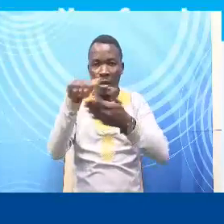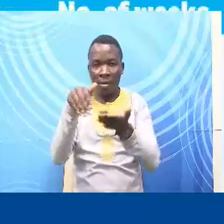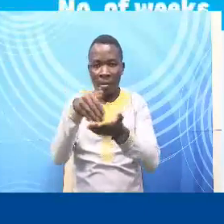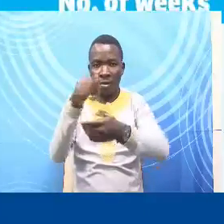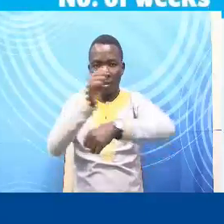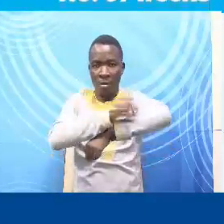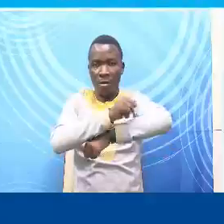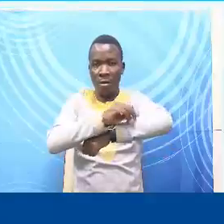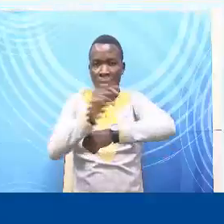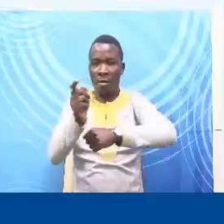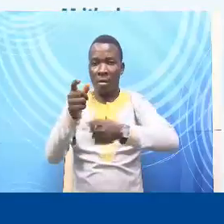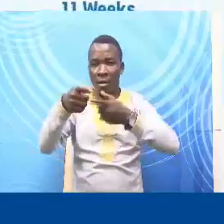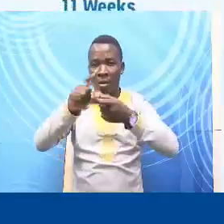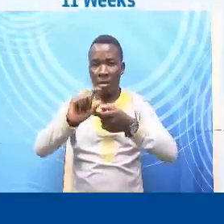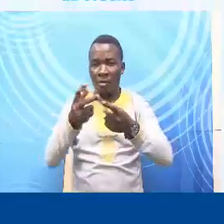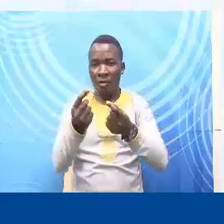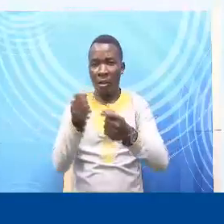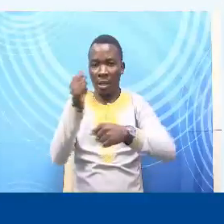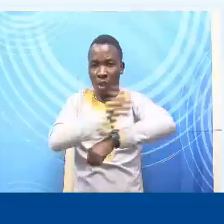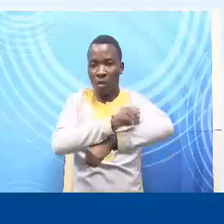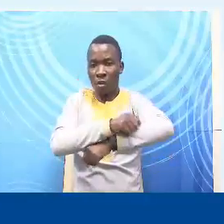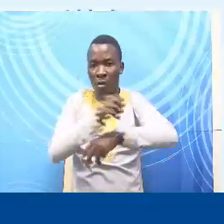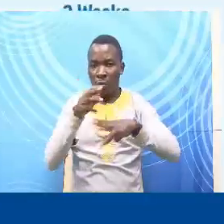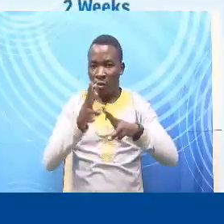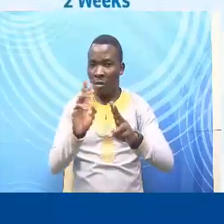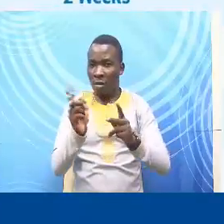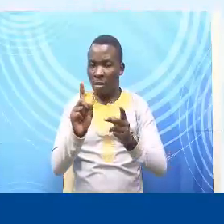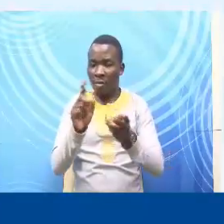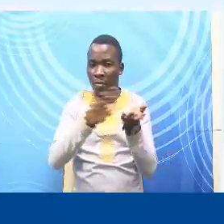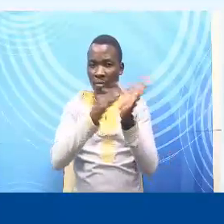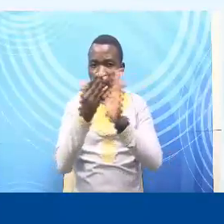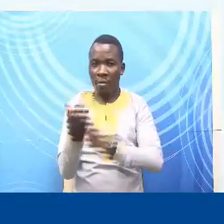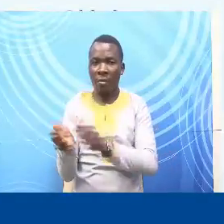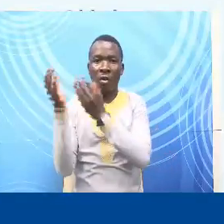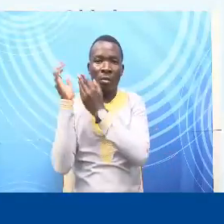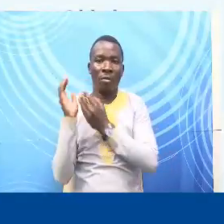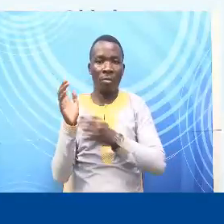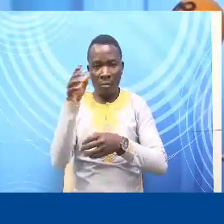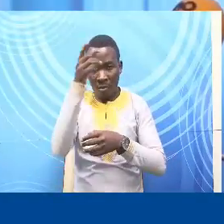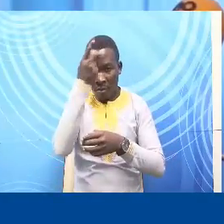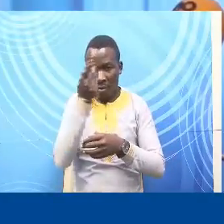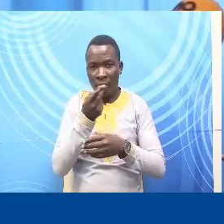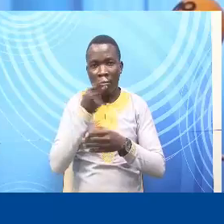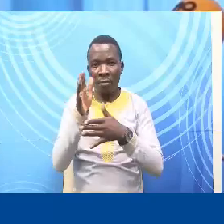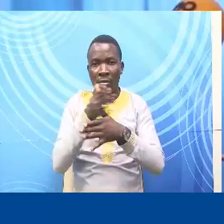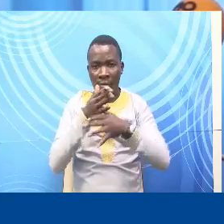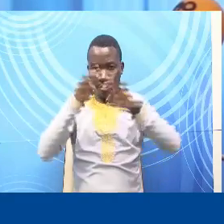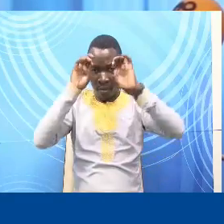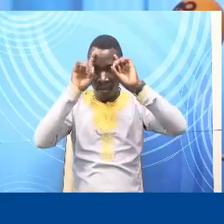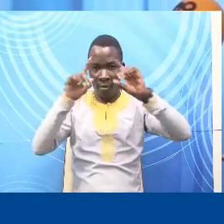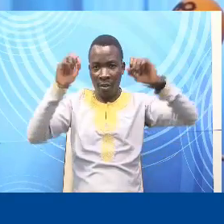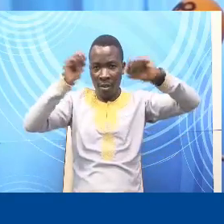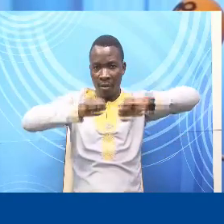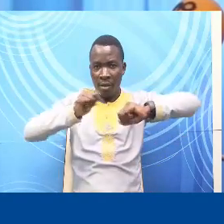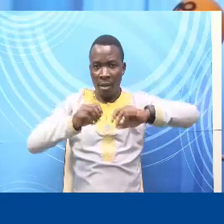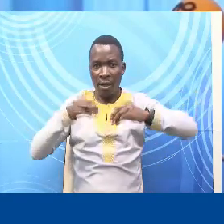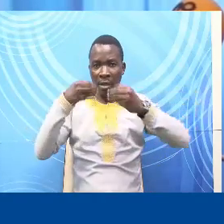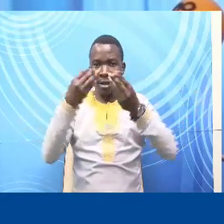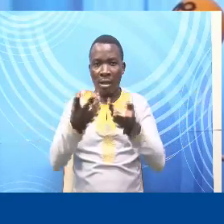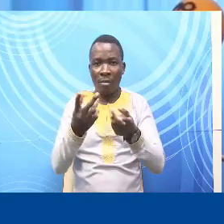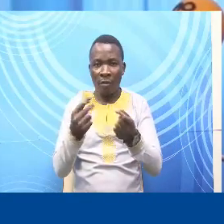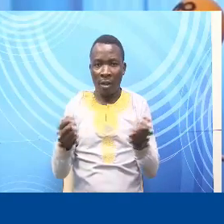kutongera amafaranga y'ishuri mu rwego rwo kugira ngo bitaba umutwaro ku babyeyi ministeri y'uburezi yari yasezeranyije yuko izatanga